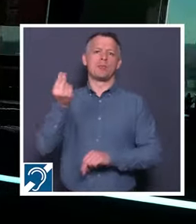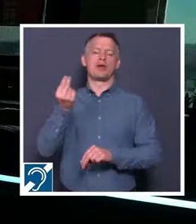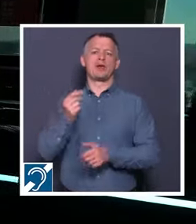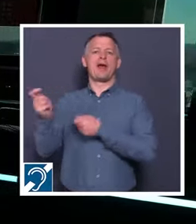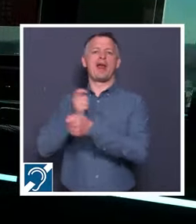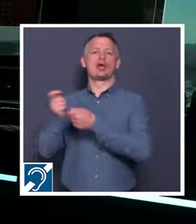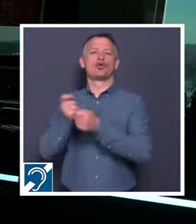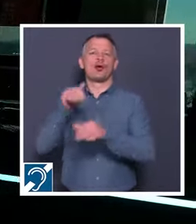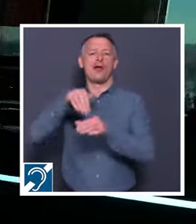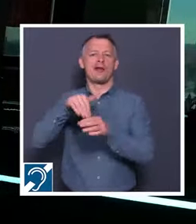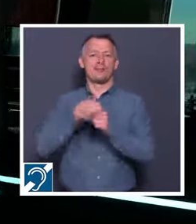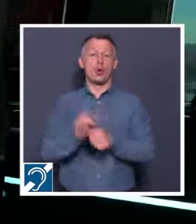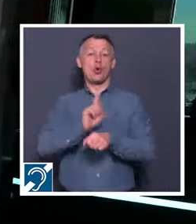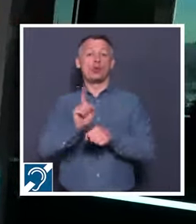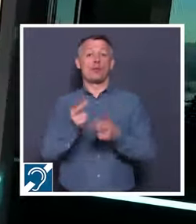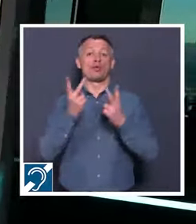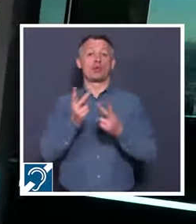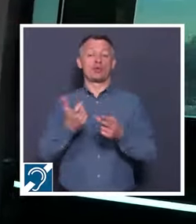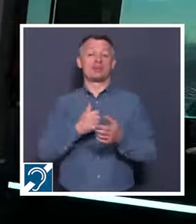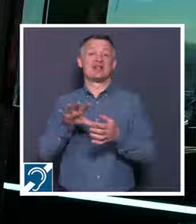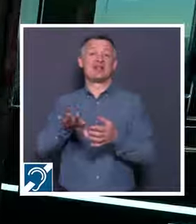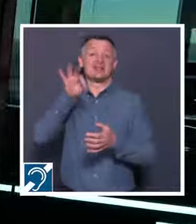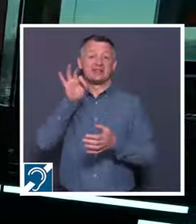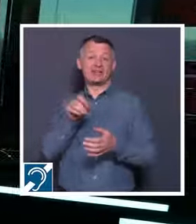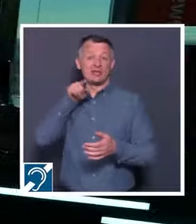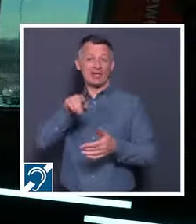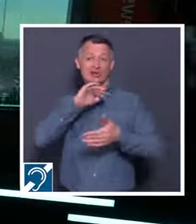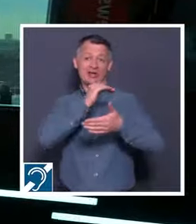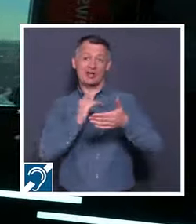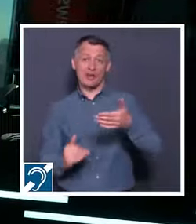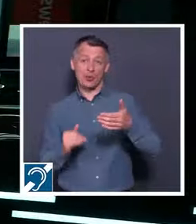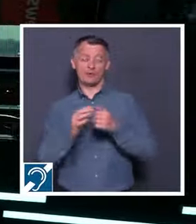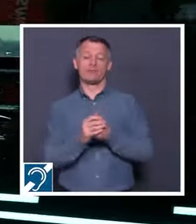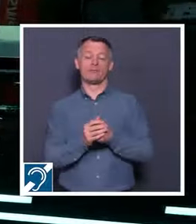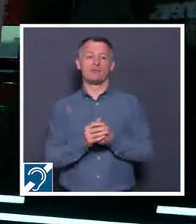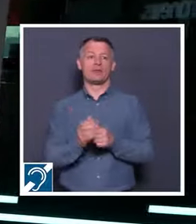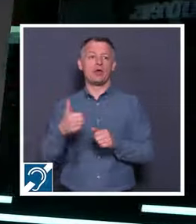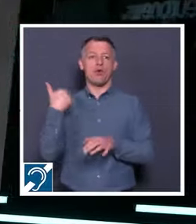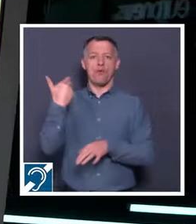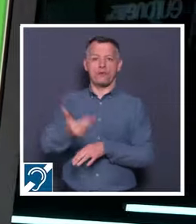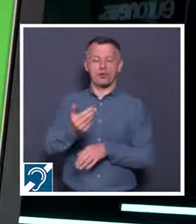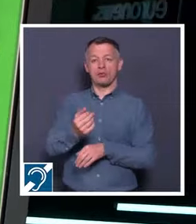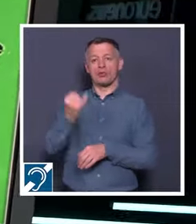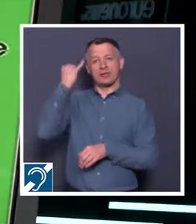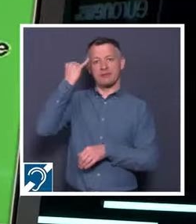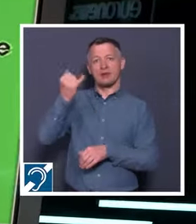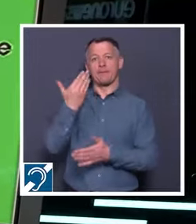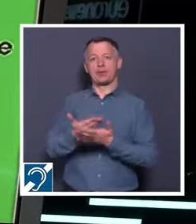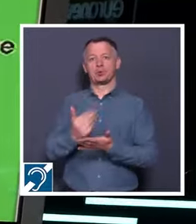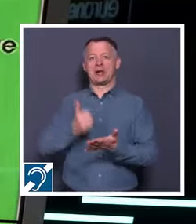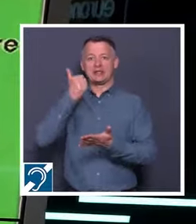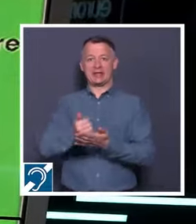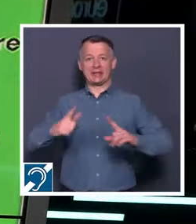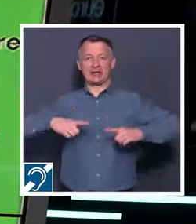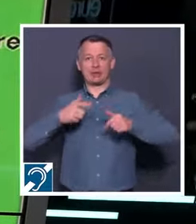Un lucru foarte important pe care putem să-l extragem din acest raport și un lucru care ne oferă o perspectivă asupra realității în care